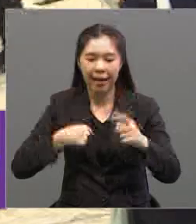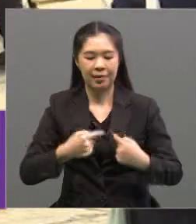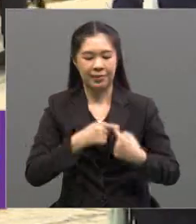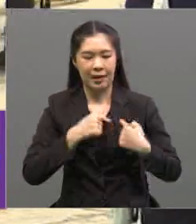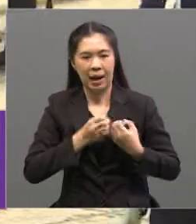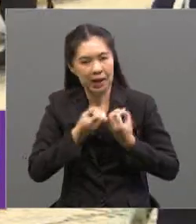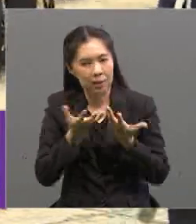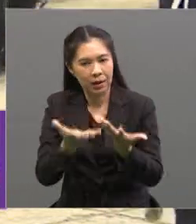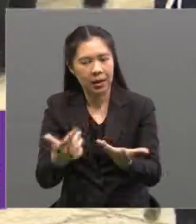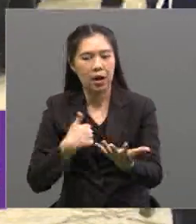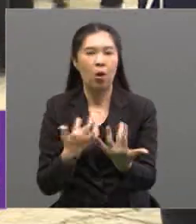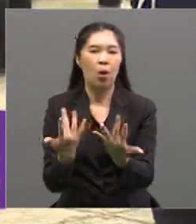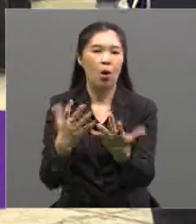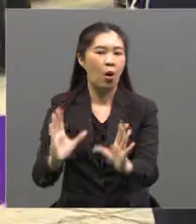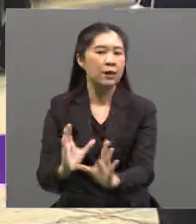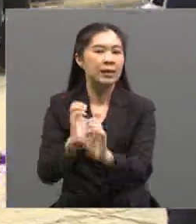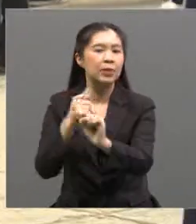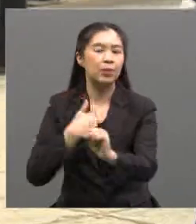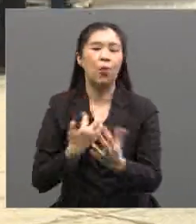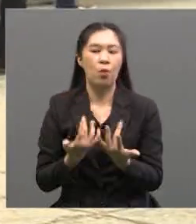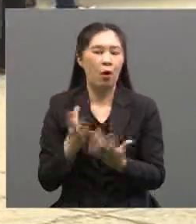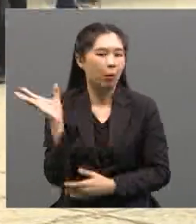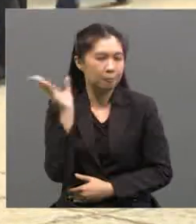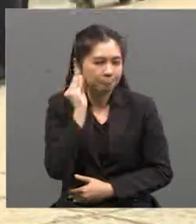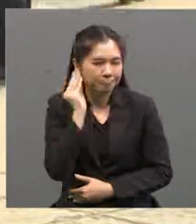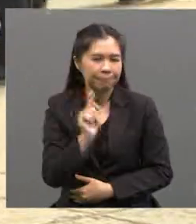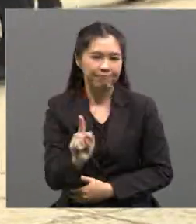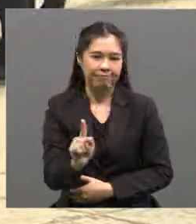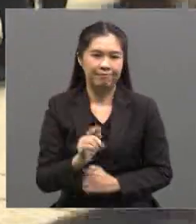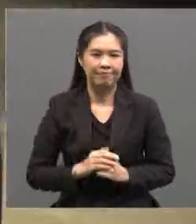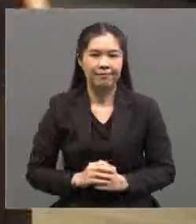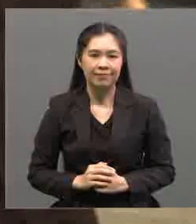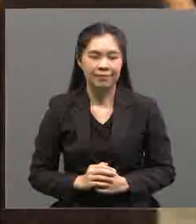ใจและรอฟังมติของที่ประชุมเท่านั้น